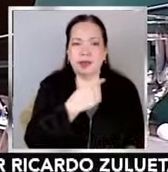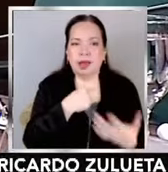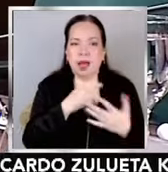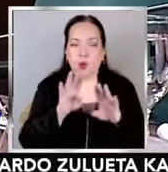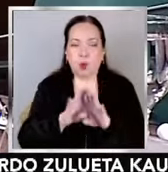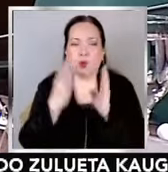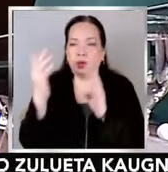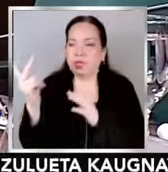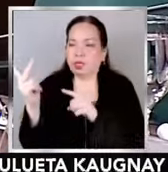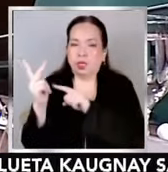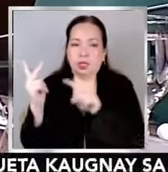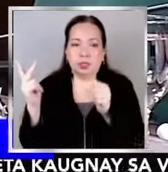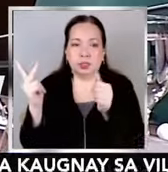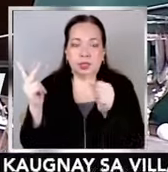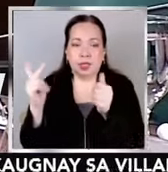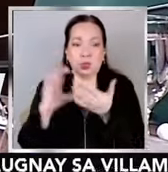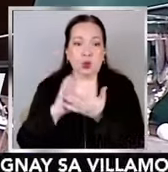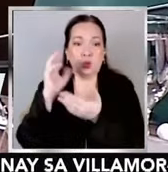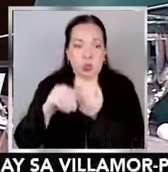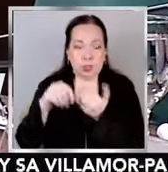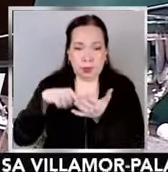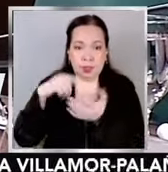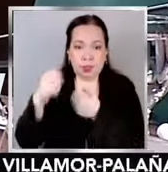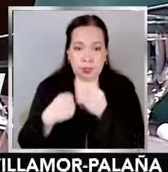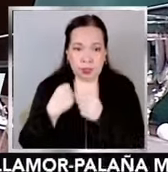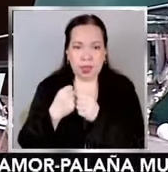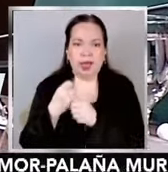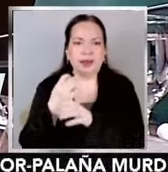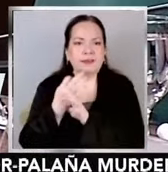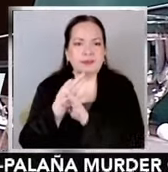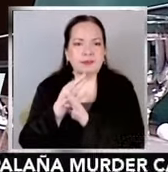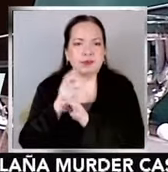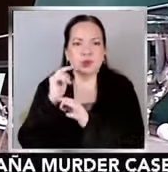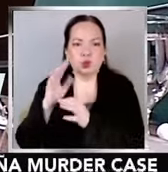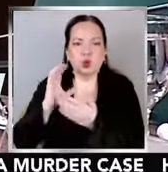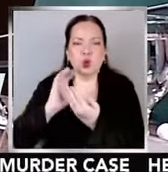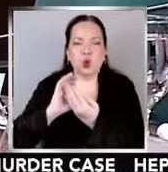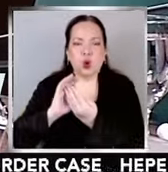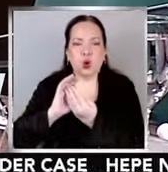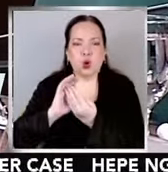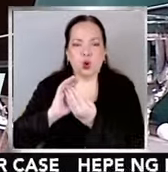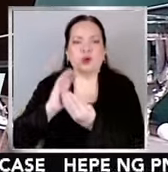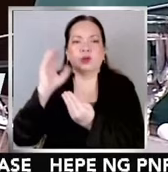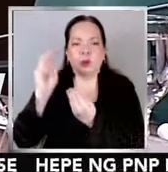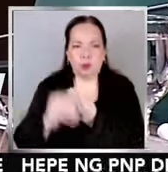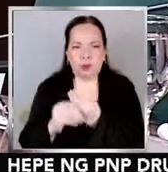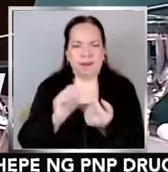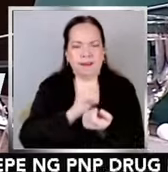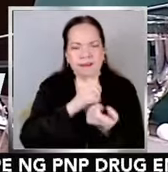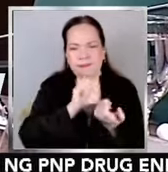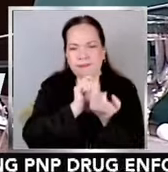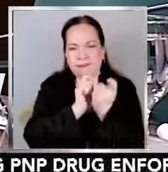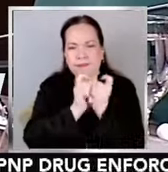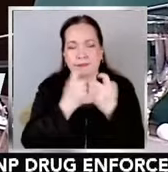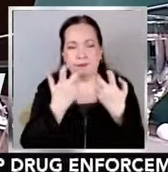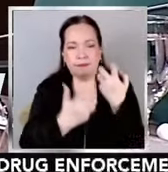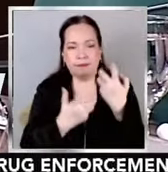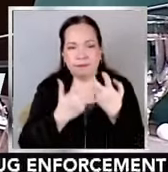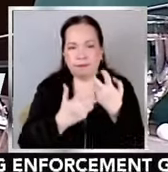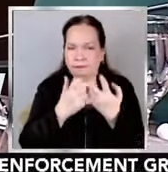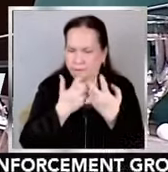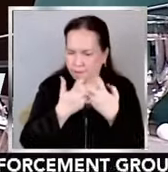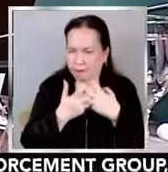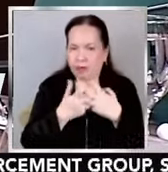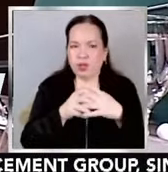launch a recalibrated national learning recovery program which utilizes a whole-of-nation approach. There's going to be